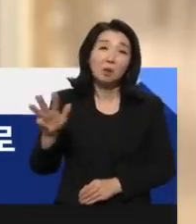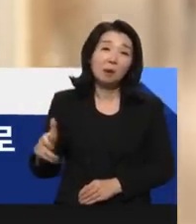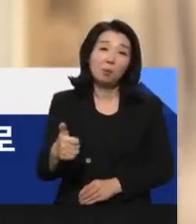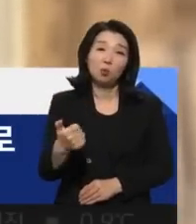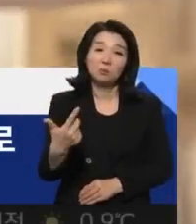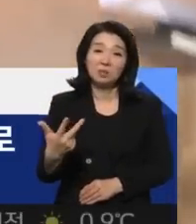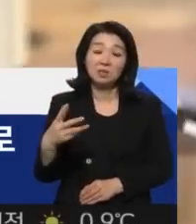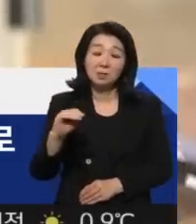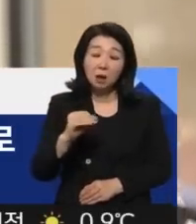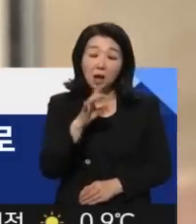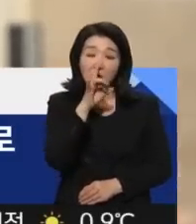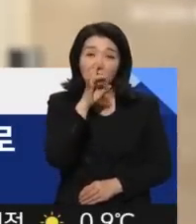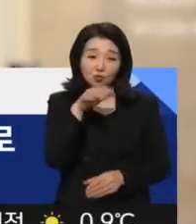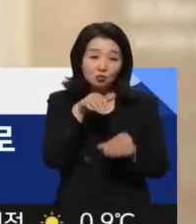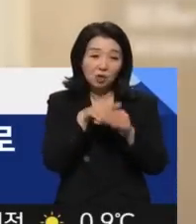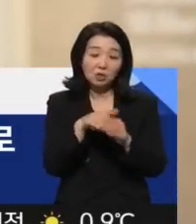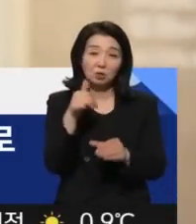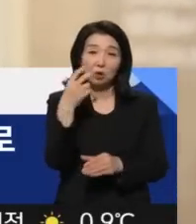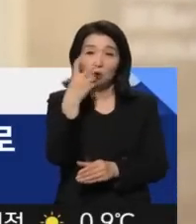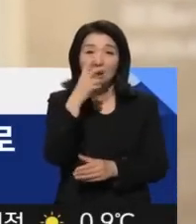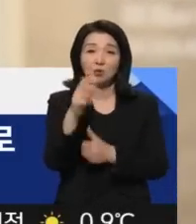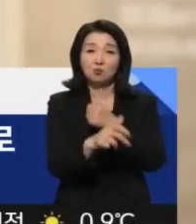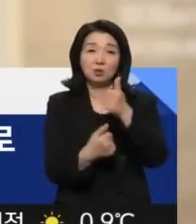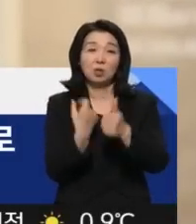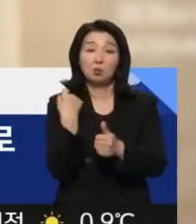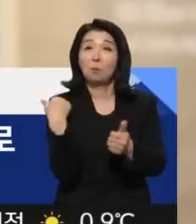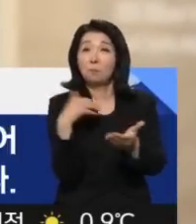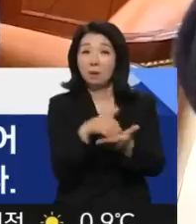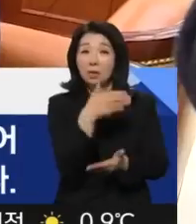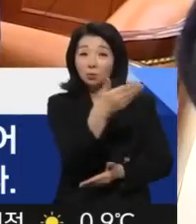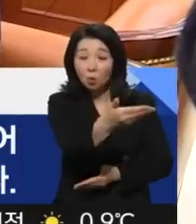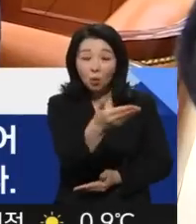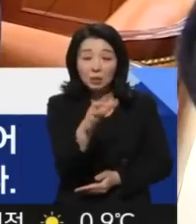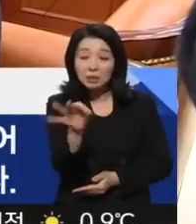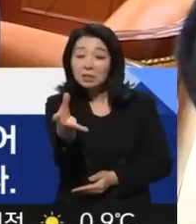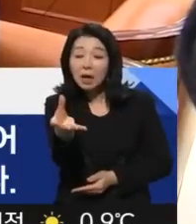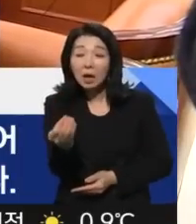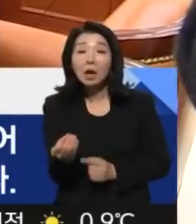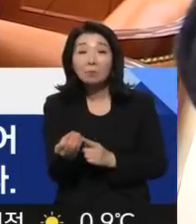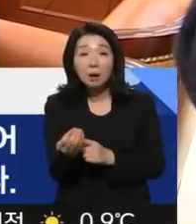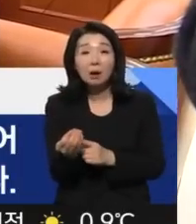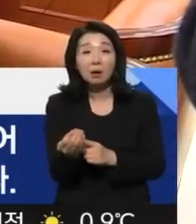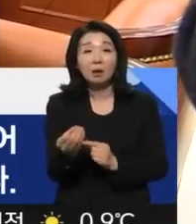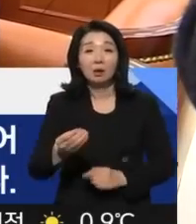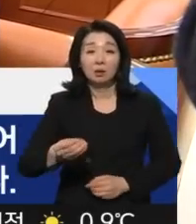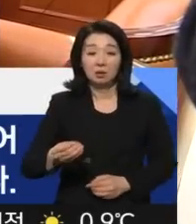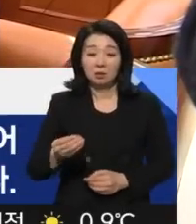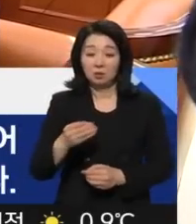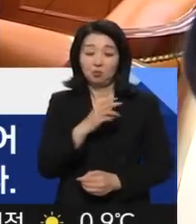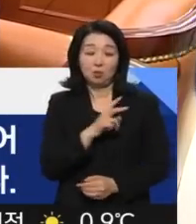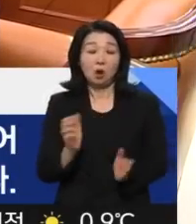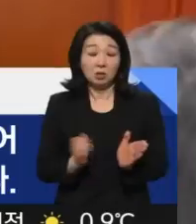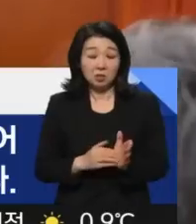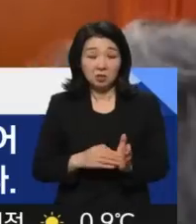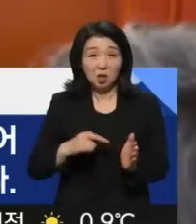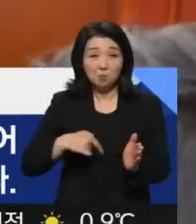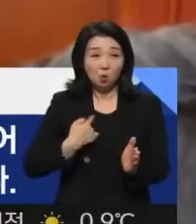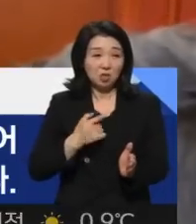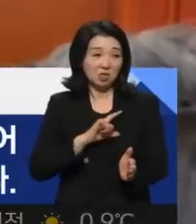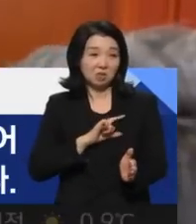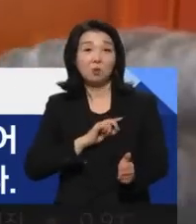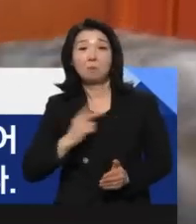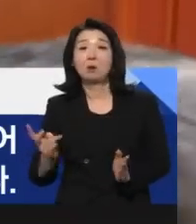원을 중앙선거관리위원회에 반납했습니다. 이 렌터카는 의원 임기가 끝난 뒤 자신의 소유로 돌렸던